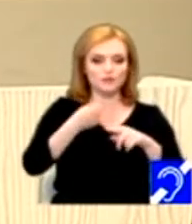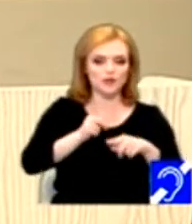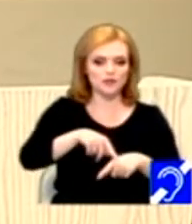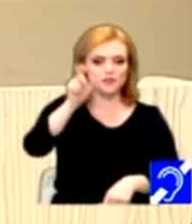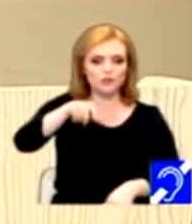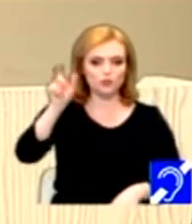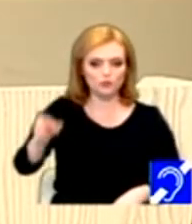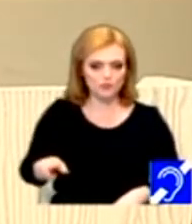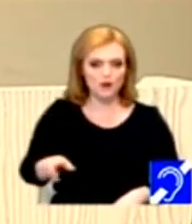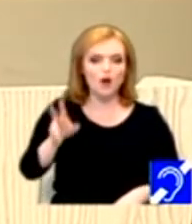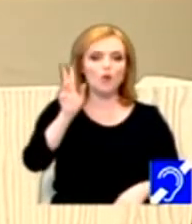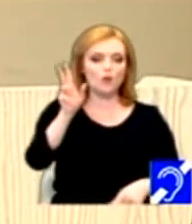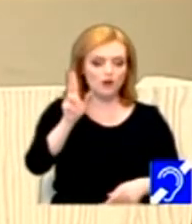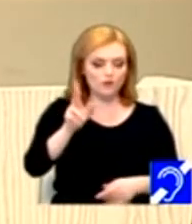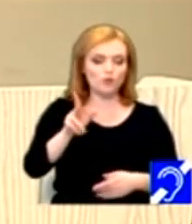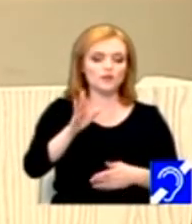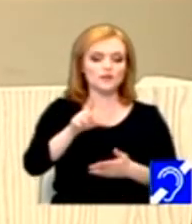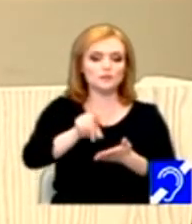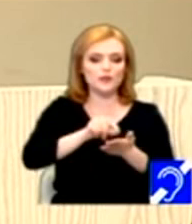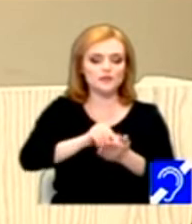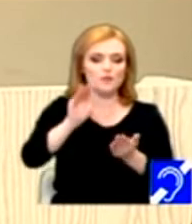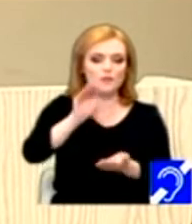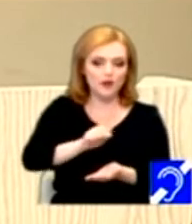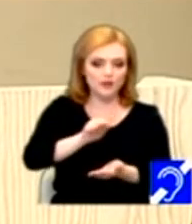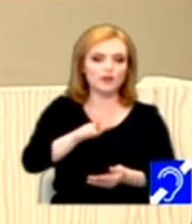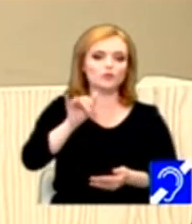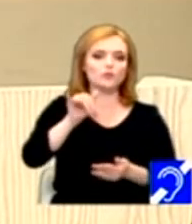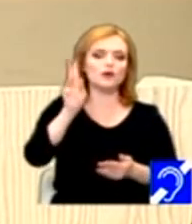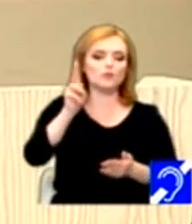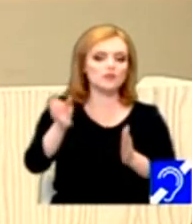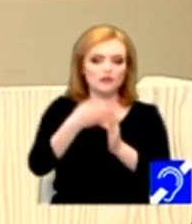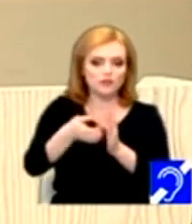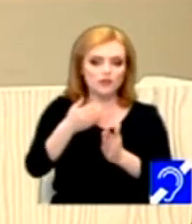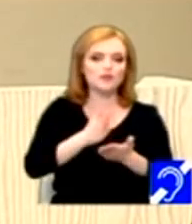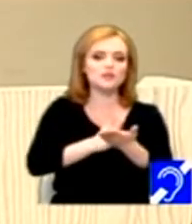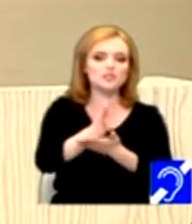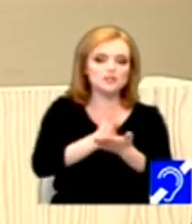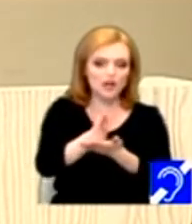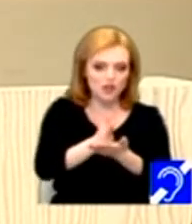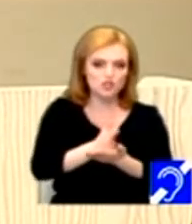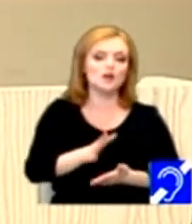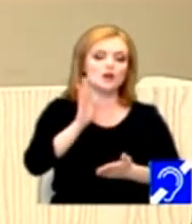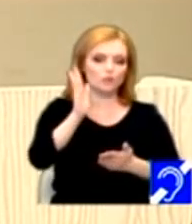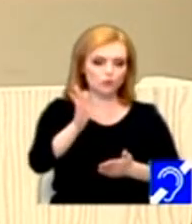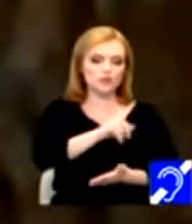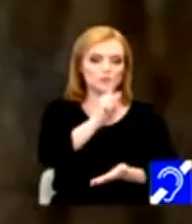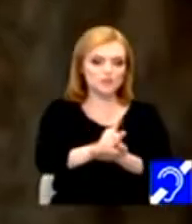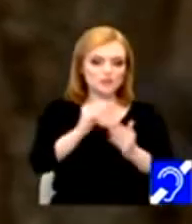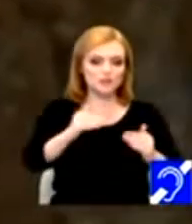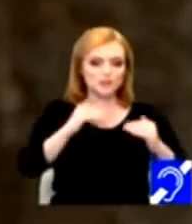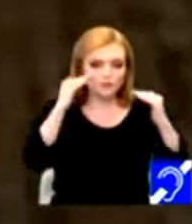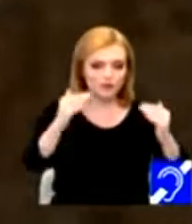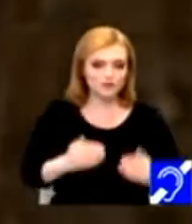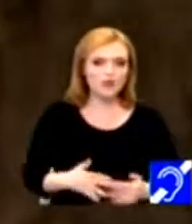dar vorbim de majorarea alocației pentru persoanele cu dizabilități, deci severe, accentuate și medii.